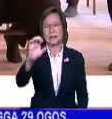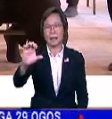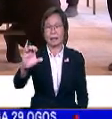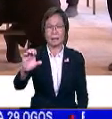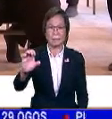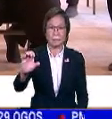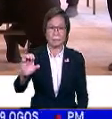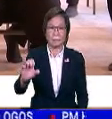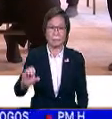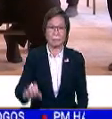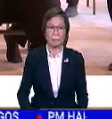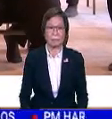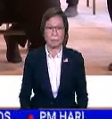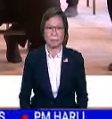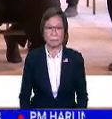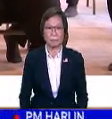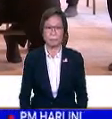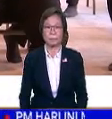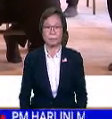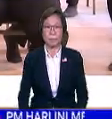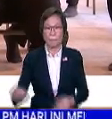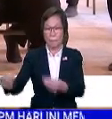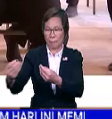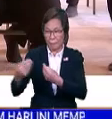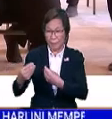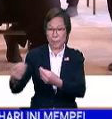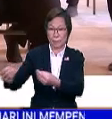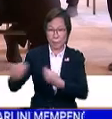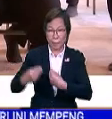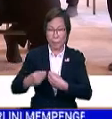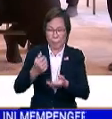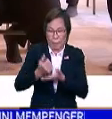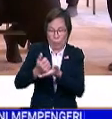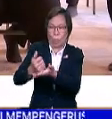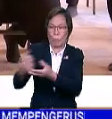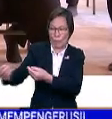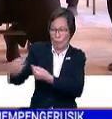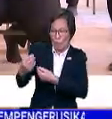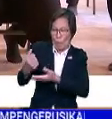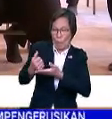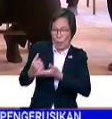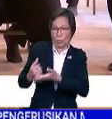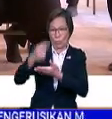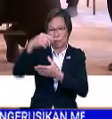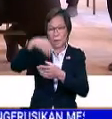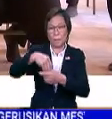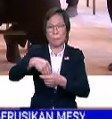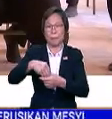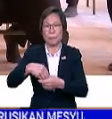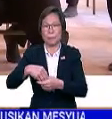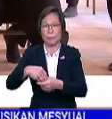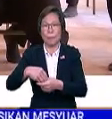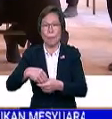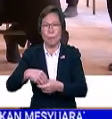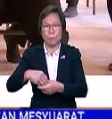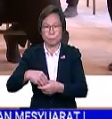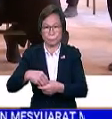akan memberikan bantuan dalam